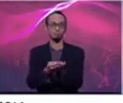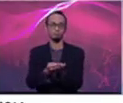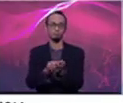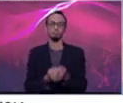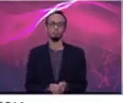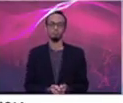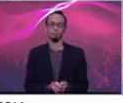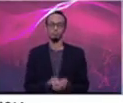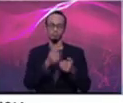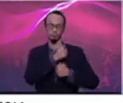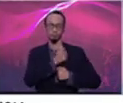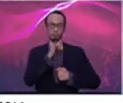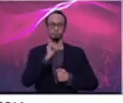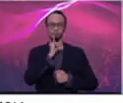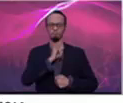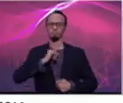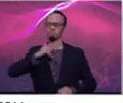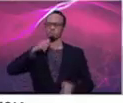menyeksa pesakit dan